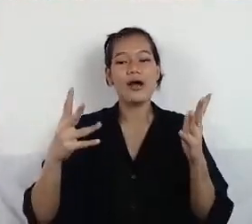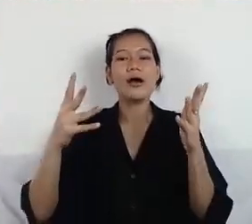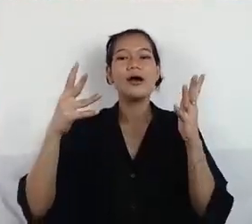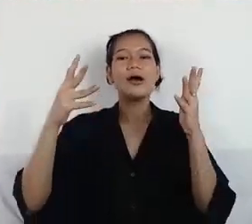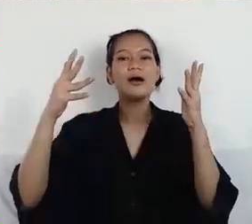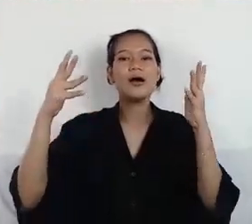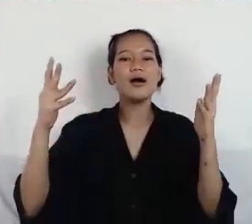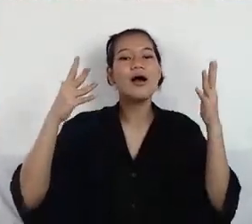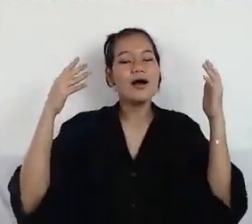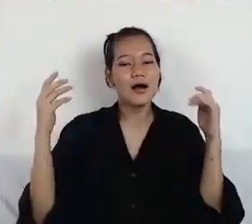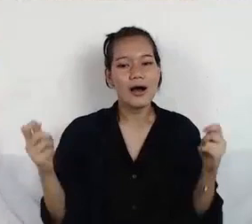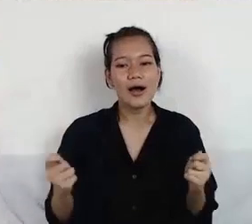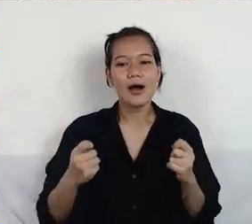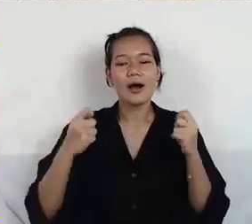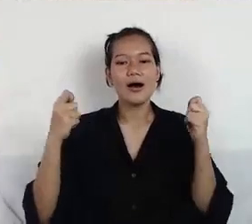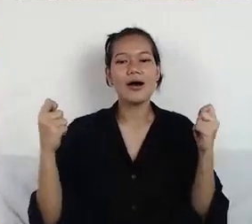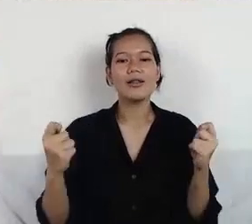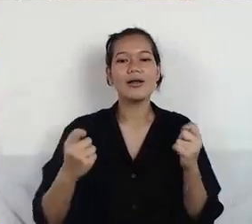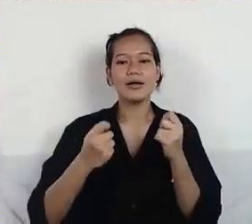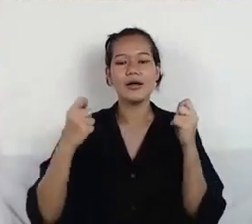haleluya,